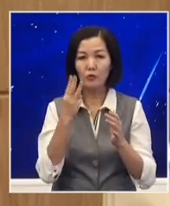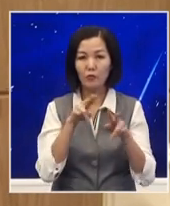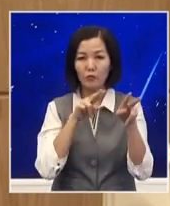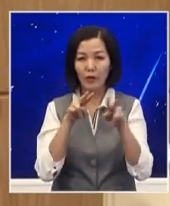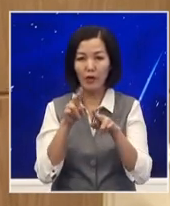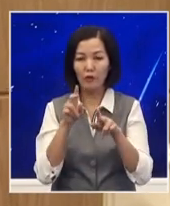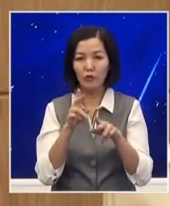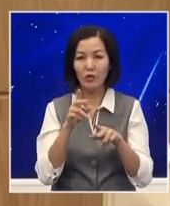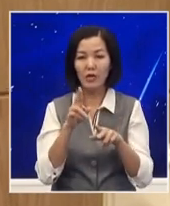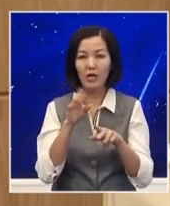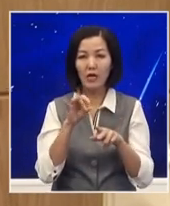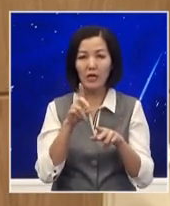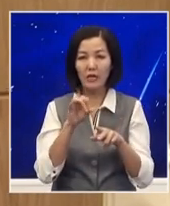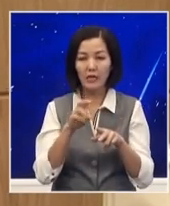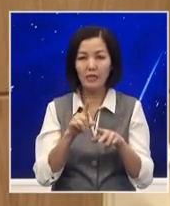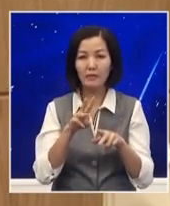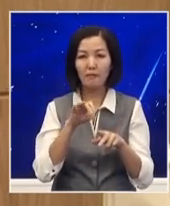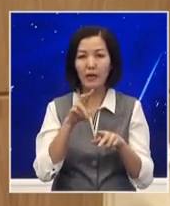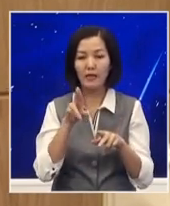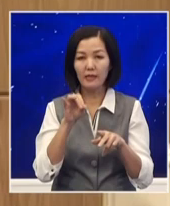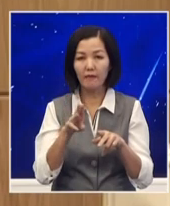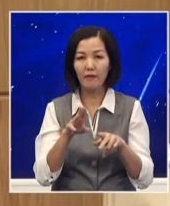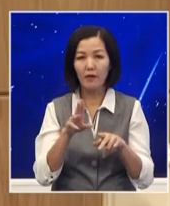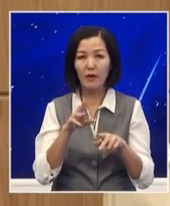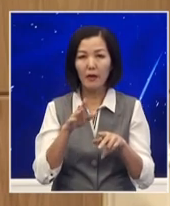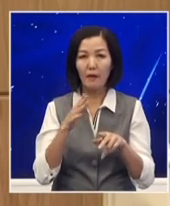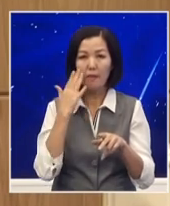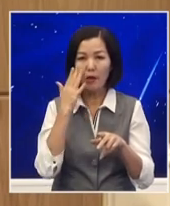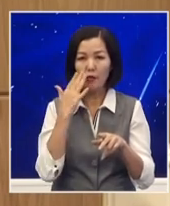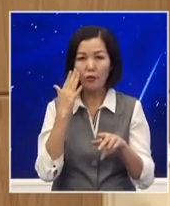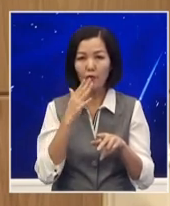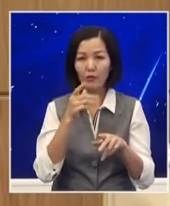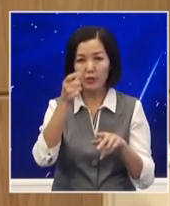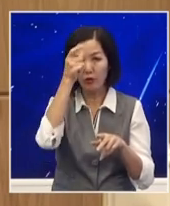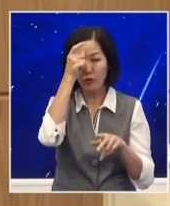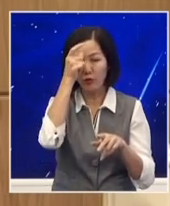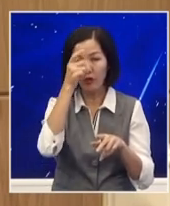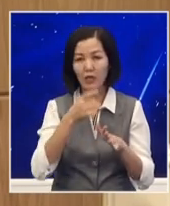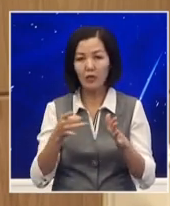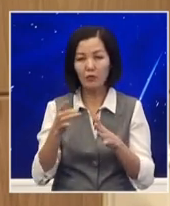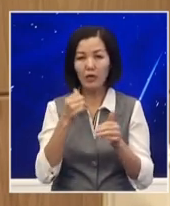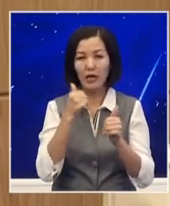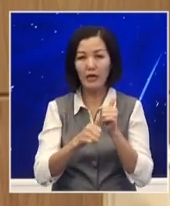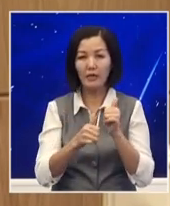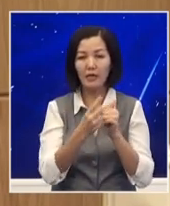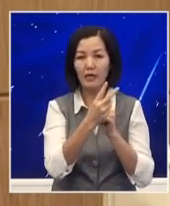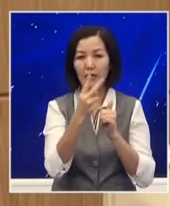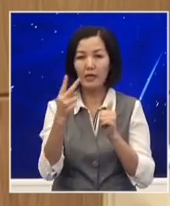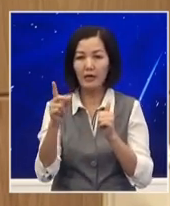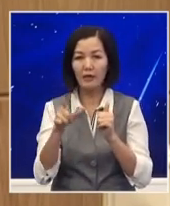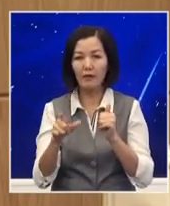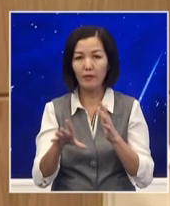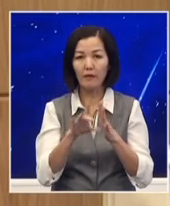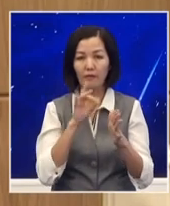байқаушы, Қырғыз республикасынан, Мальдив республикасынан, Молдова республикасынан, Түрік республикасынан, әр мемлекеттен 2